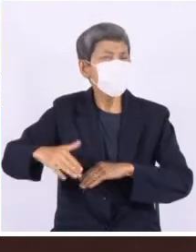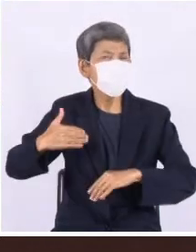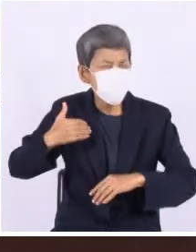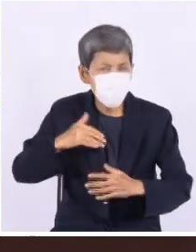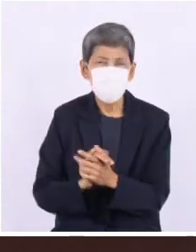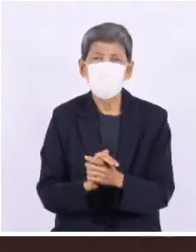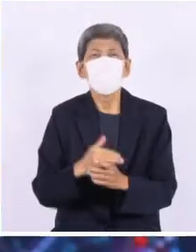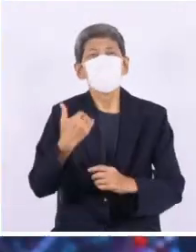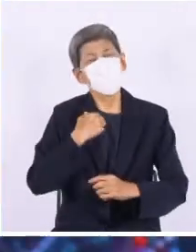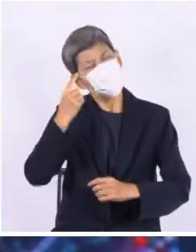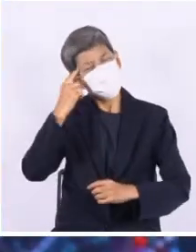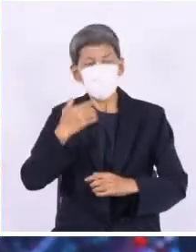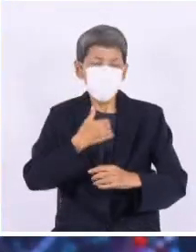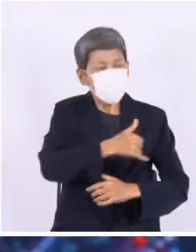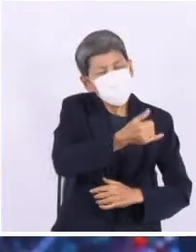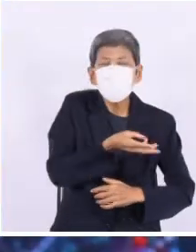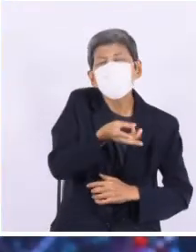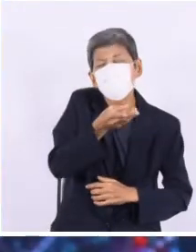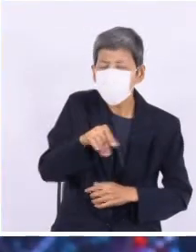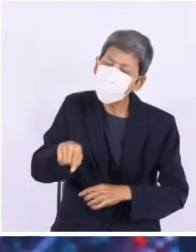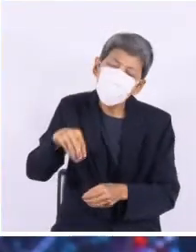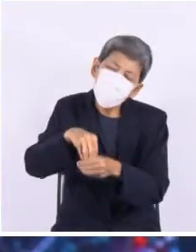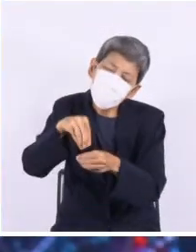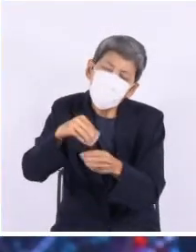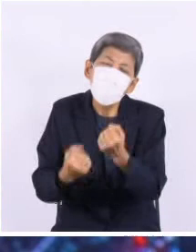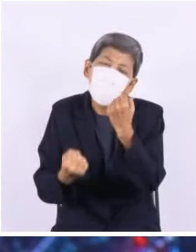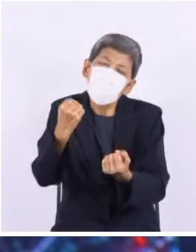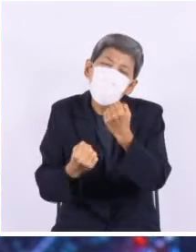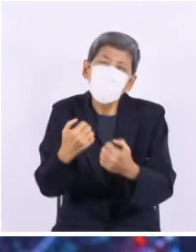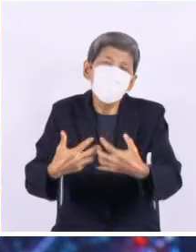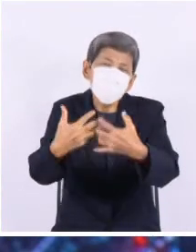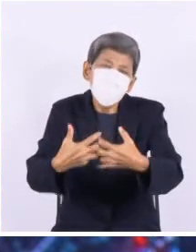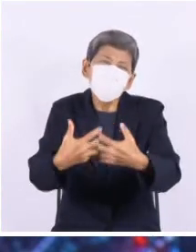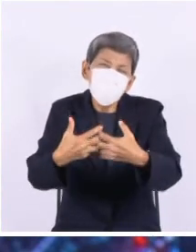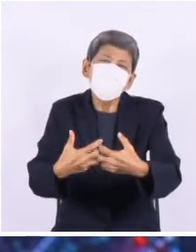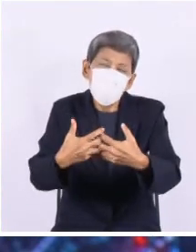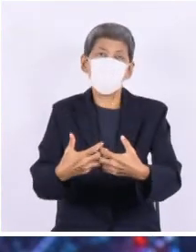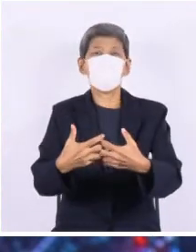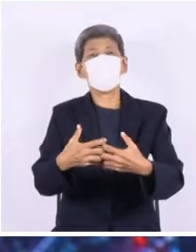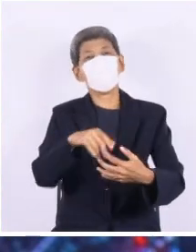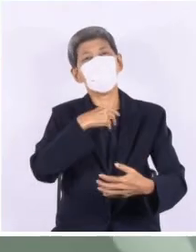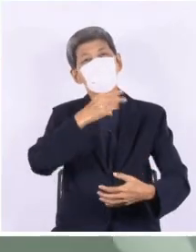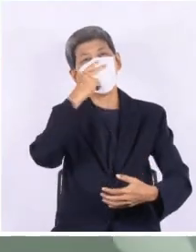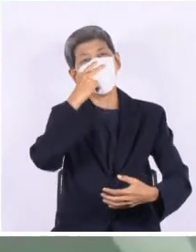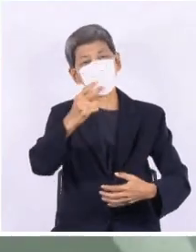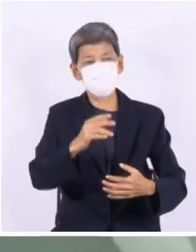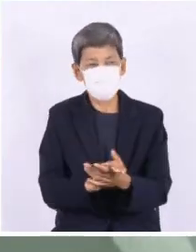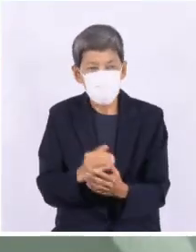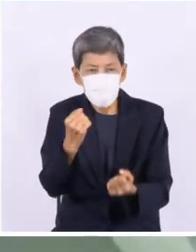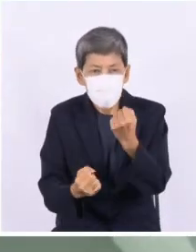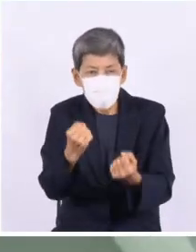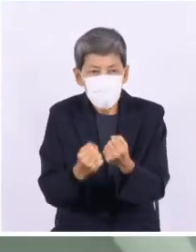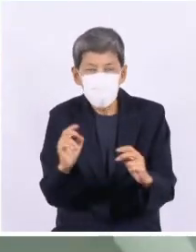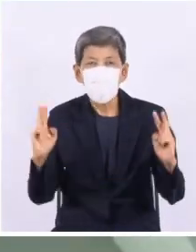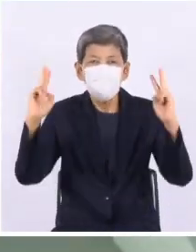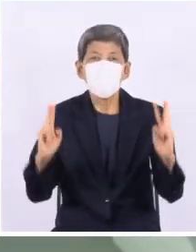และบางทีคิดว่าไปธุระแป๊บเดียวเดี๋ยวให้น้องเนี่ยนั่งอยู่ในรถติดเครื่องเอาไว้คุณผู้ชมเกิดขึ้นอีกแล้วปรากฏว่ารถมันล็อกอัตโ